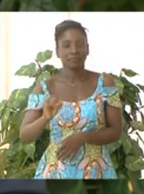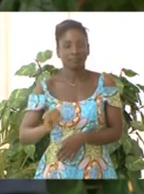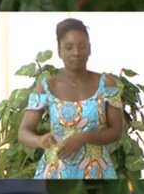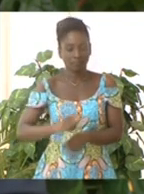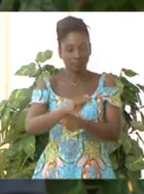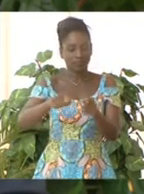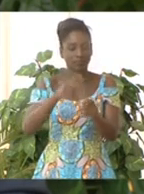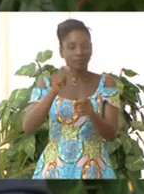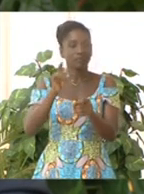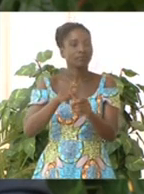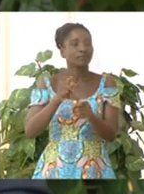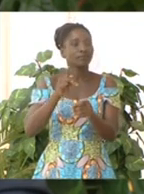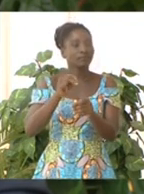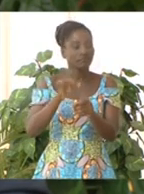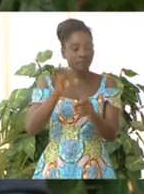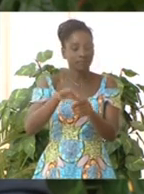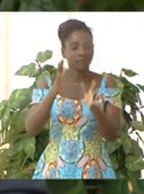exprimé,